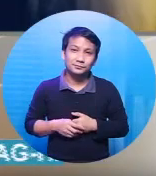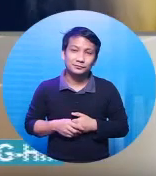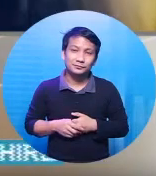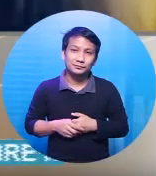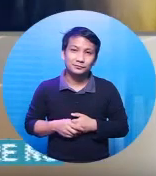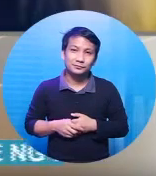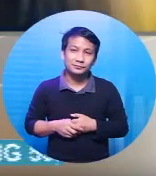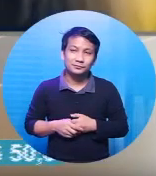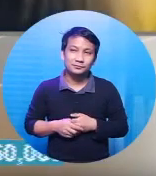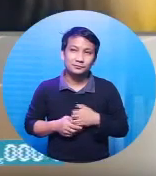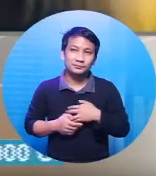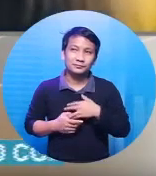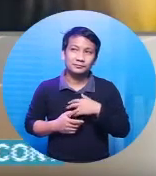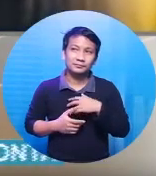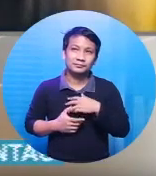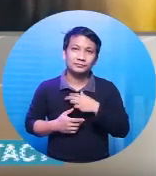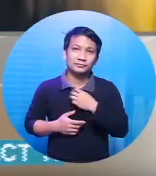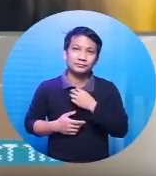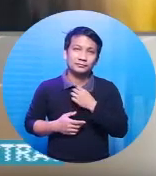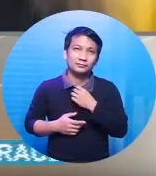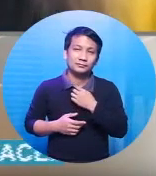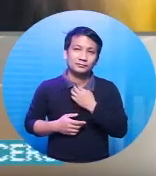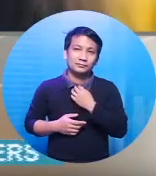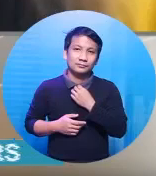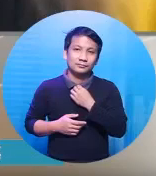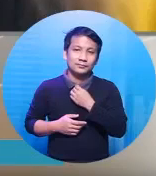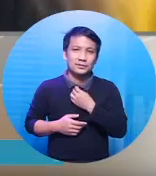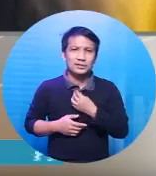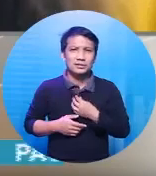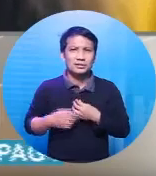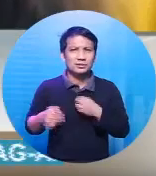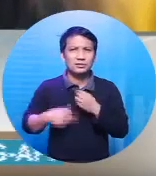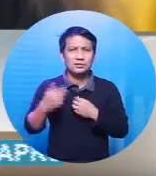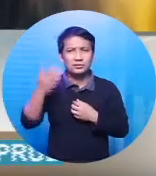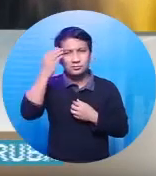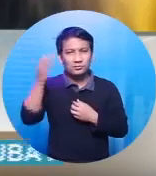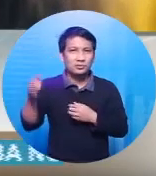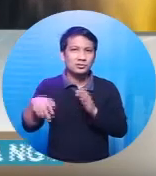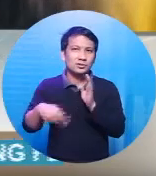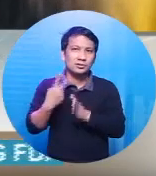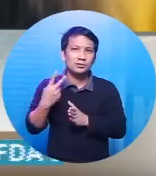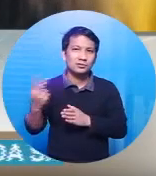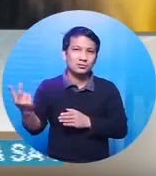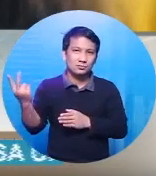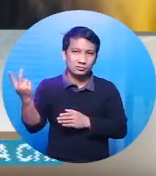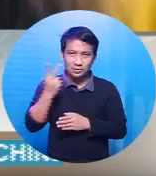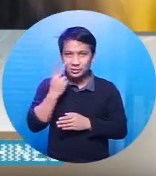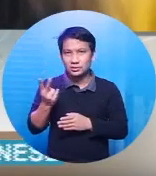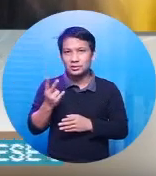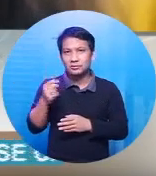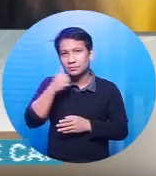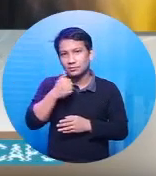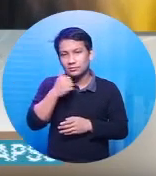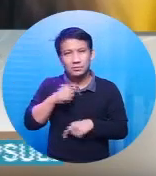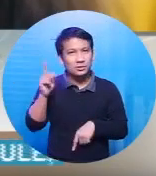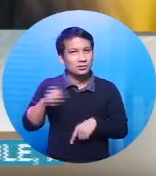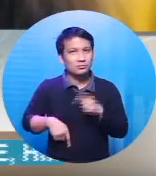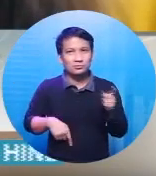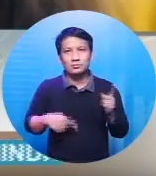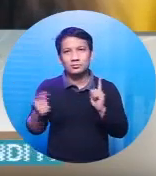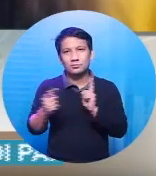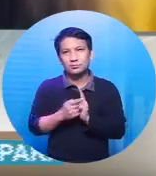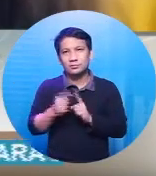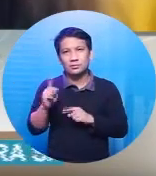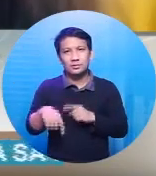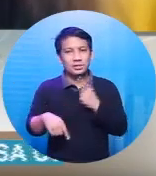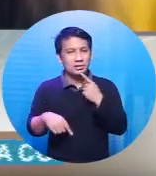Hindi ko po alam actually ang sasabihin ko kasi twice ko lang pong nakita yung girl na nagpunta dito sa akin. So hindi ko po talaga sa lubos na kilala.